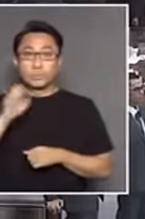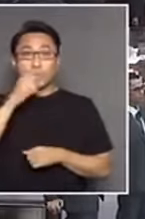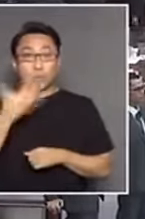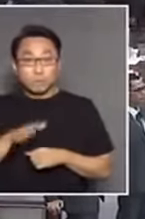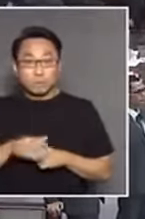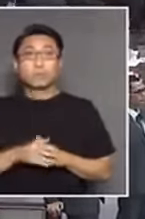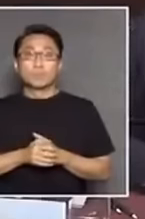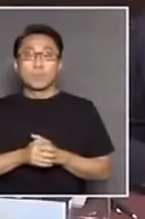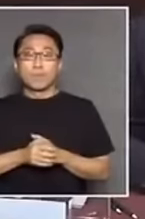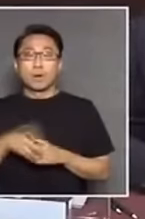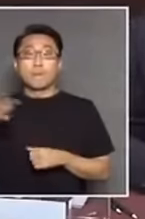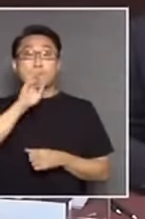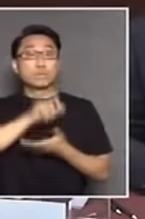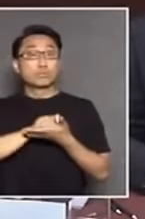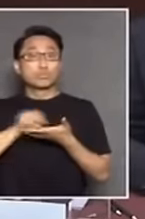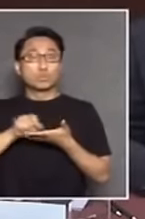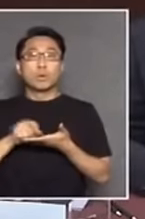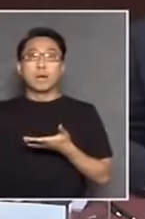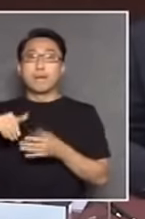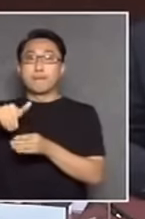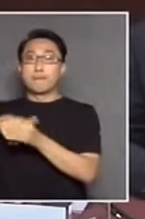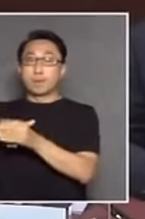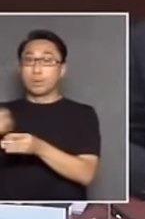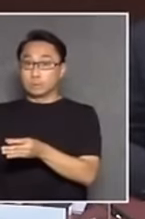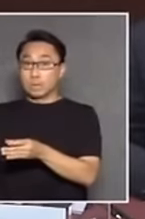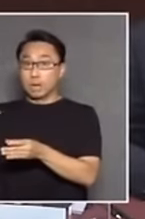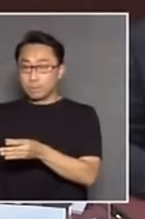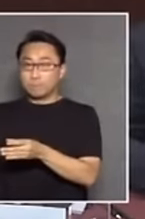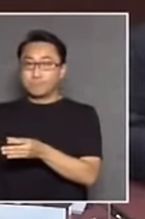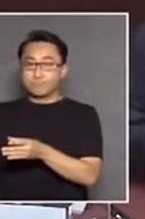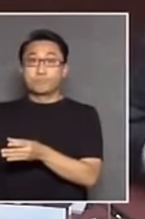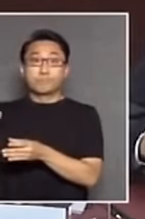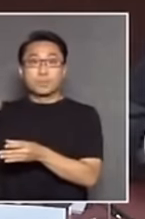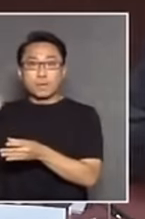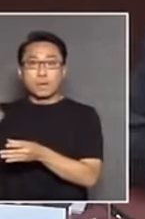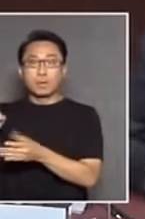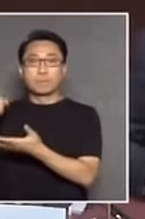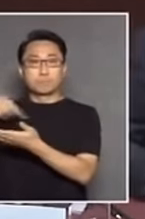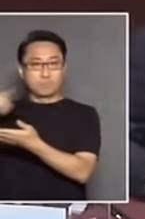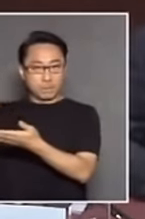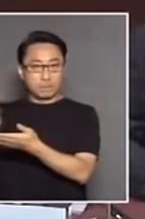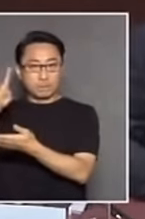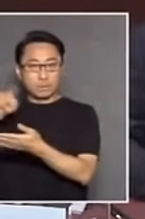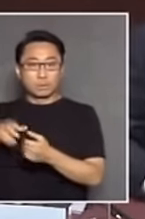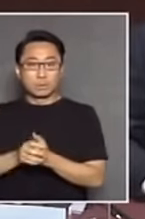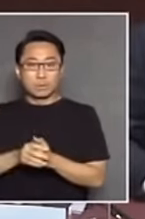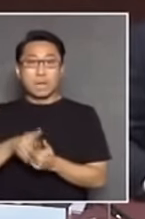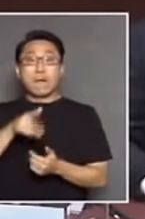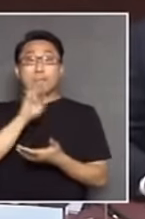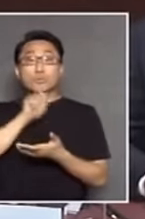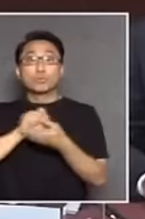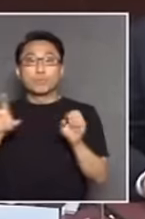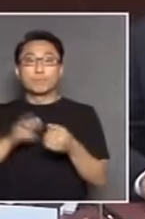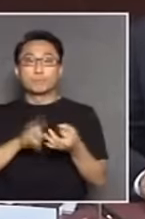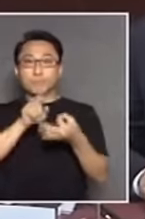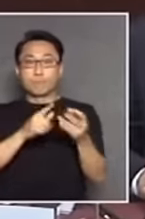位，我叫秘書講有三位係冇派到票俾佢哋，係冇資格去投票啊。講講住啊。 就係姚